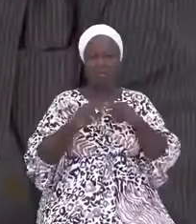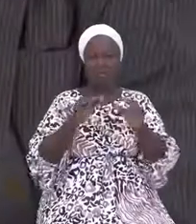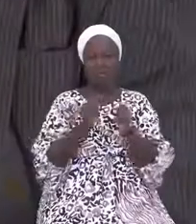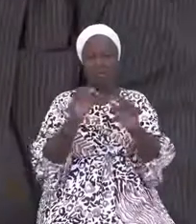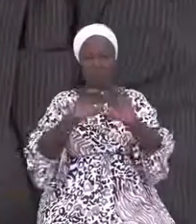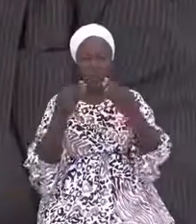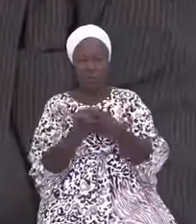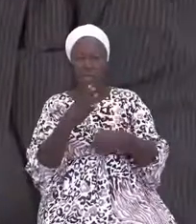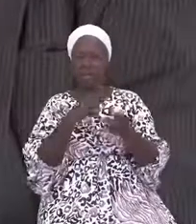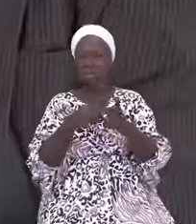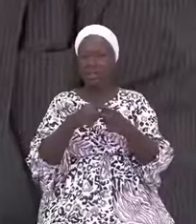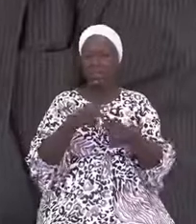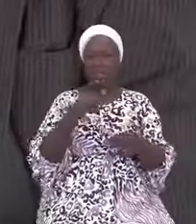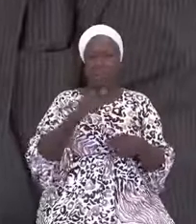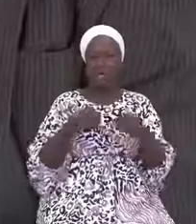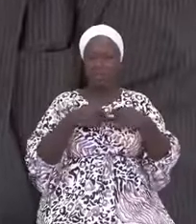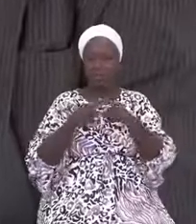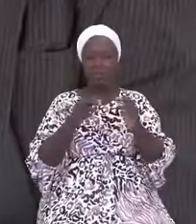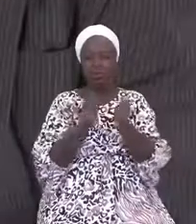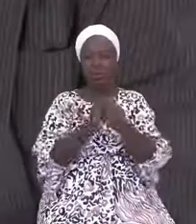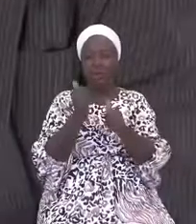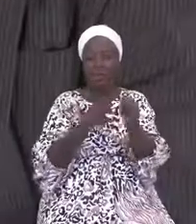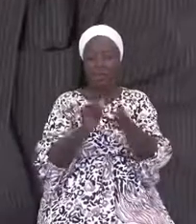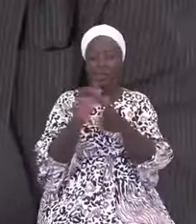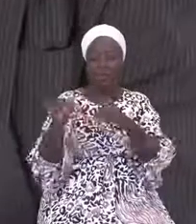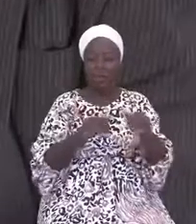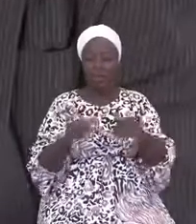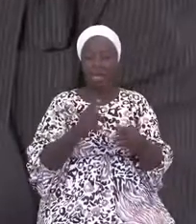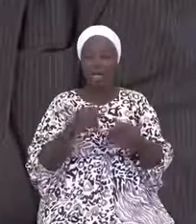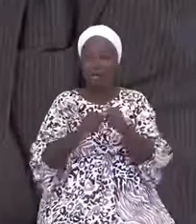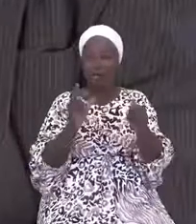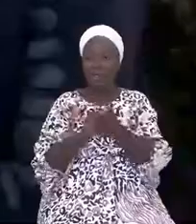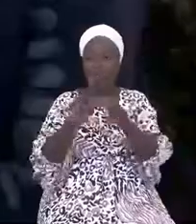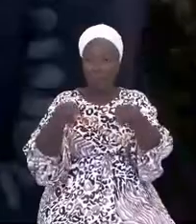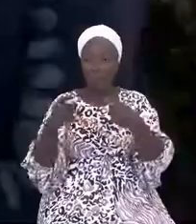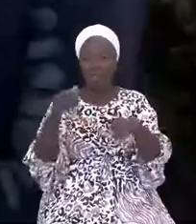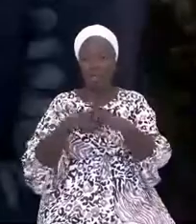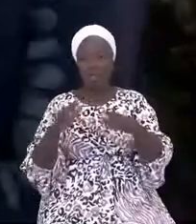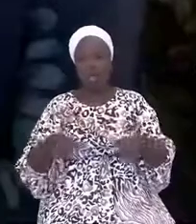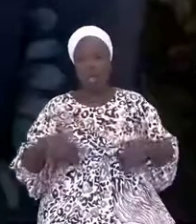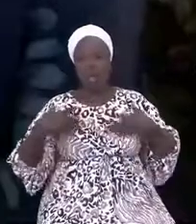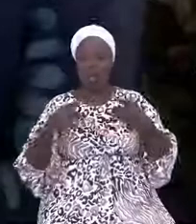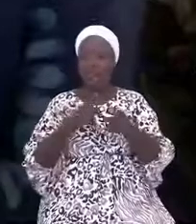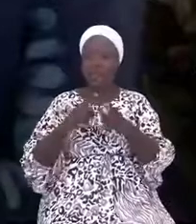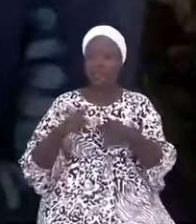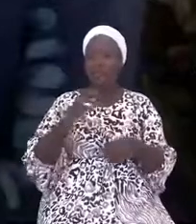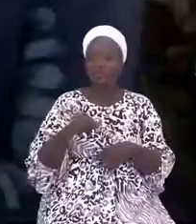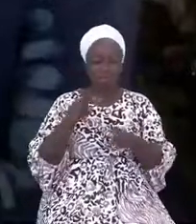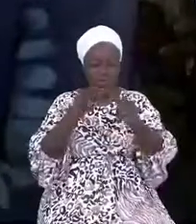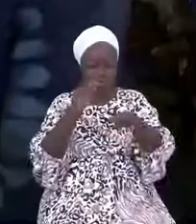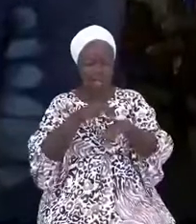se rapportent à tout ce que tu fais et partout tu iras dans la vie. Considère simplement ces